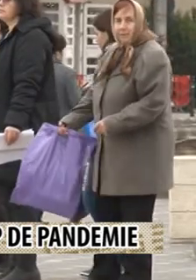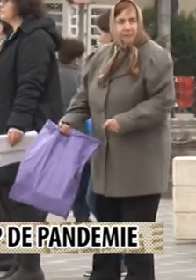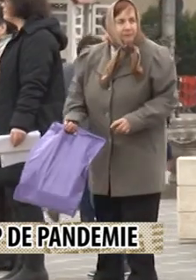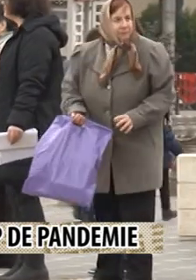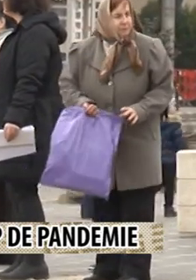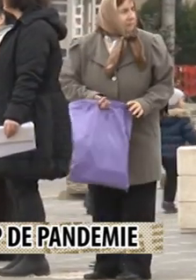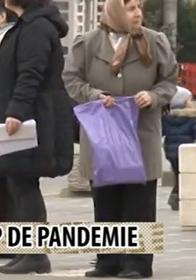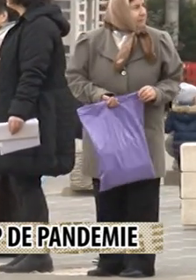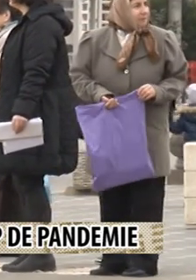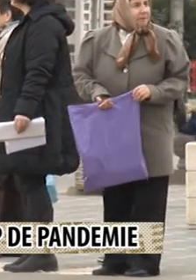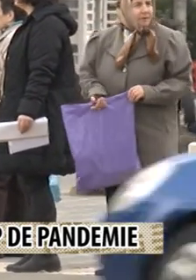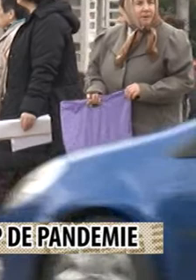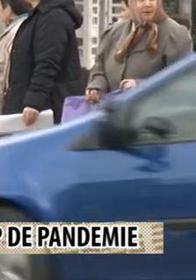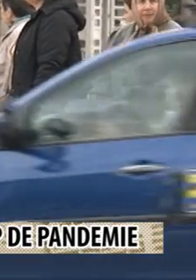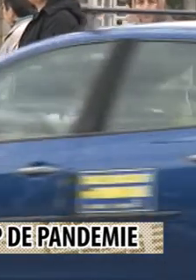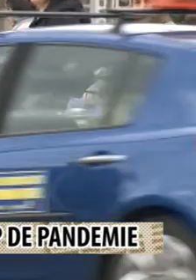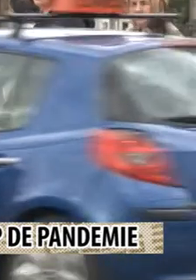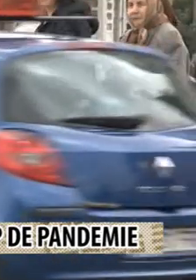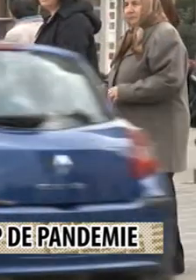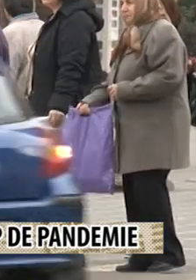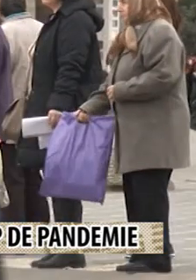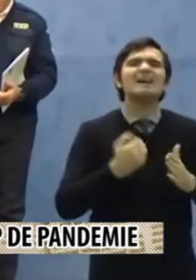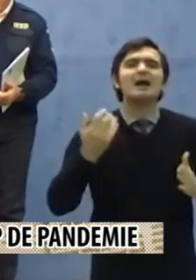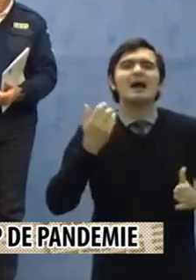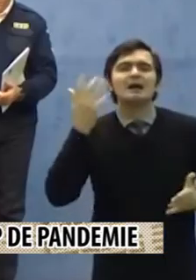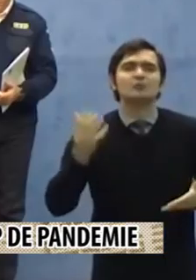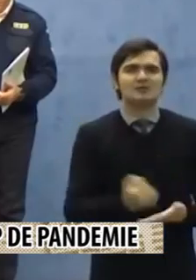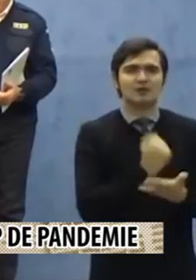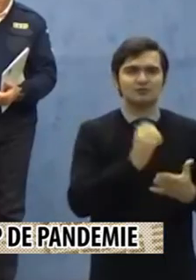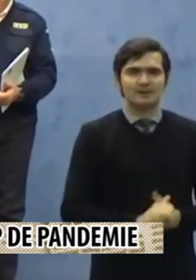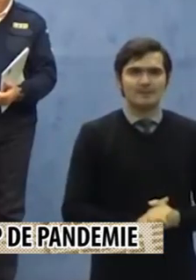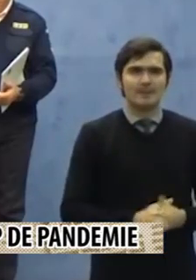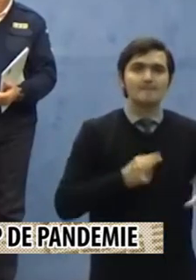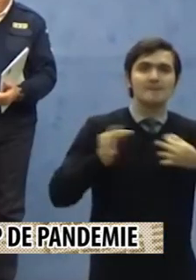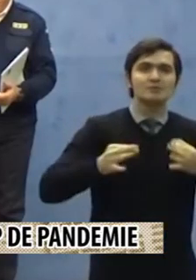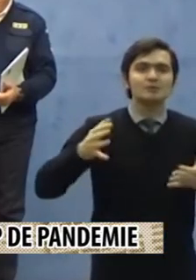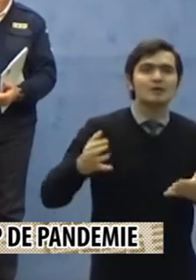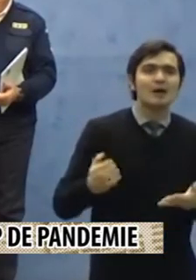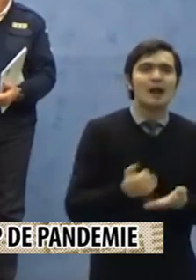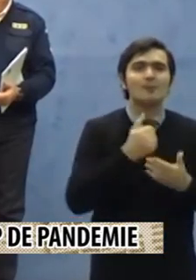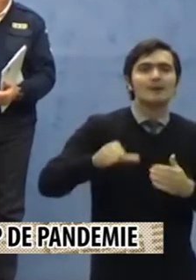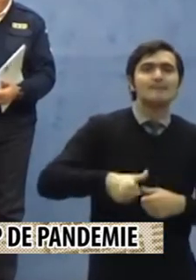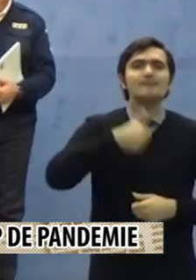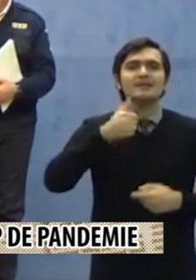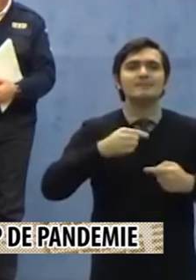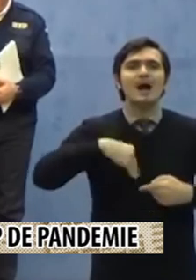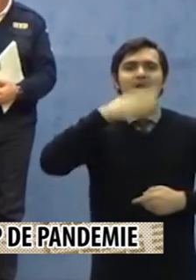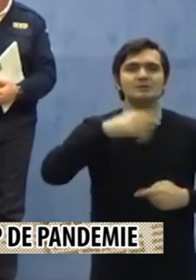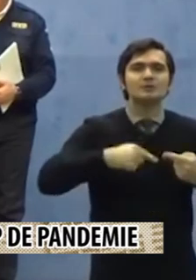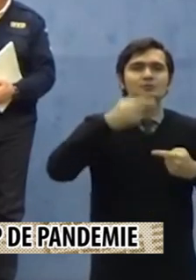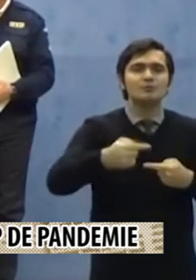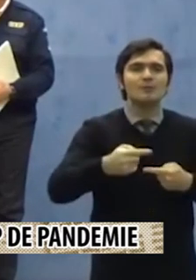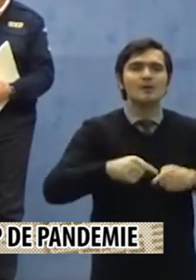măsuri incluse în ordonanța militară numărul 2. Măsurile pe care le-am luat în prima zi după instituirea stării de